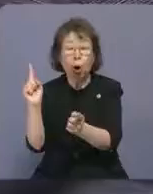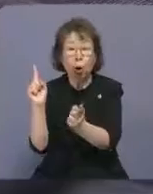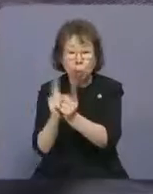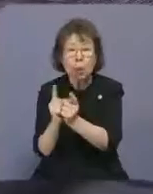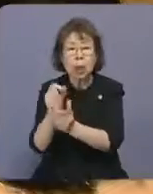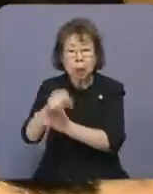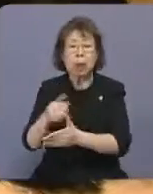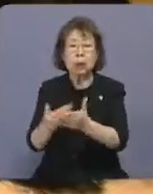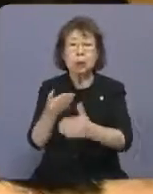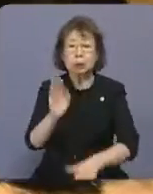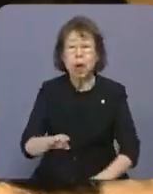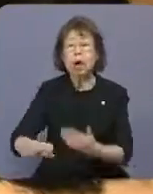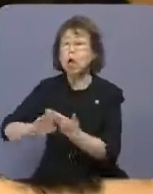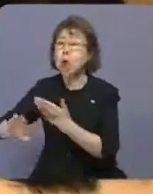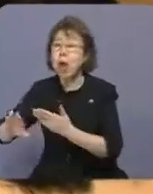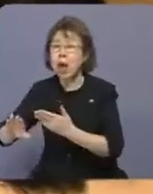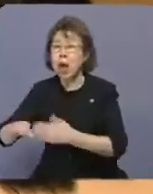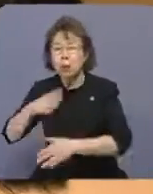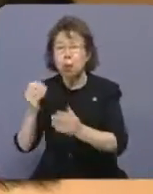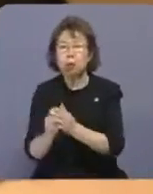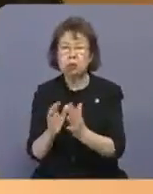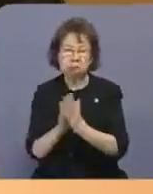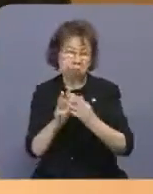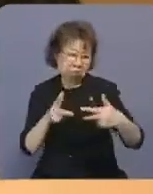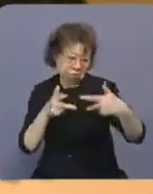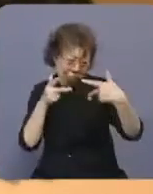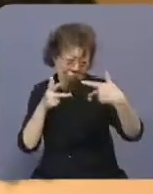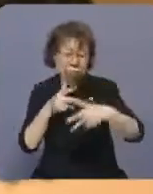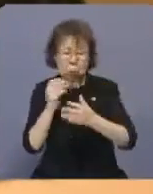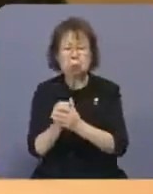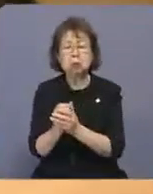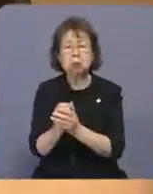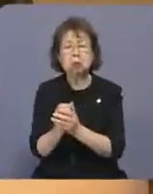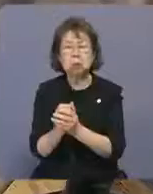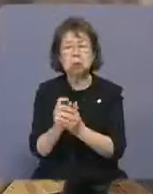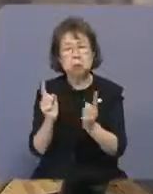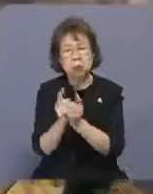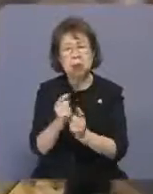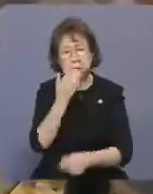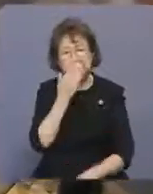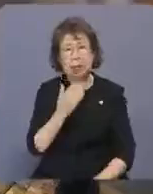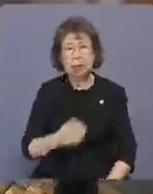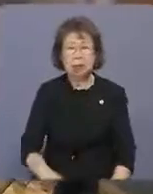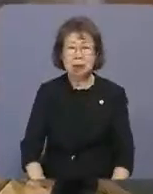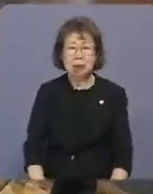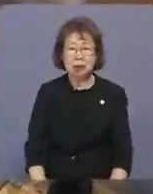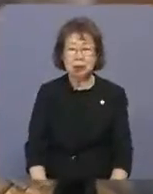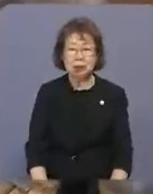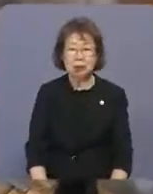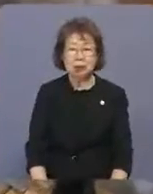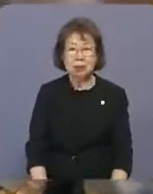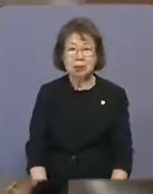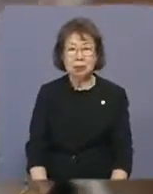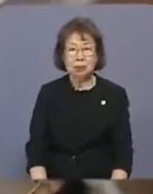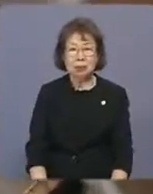할 수 있고 그 외의 경우는 비적 척 면에만 가능합니다 kbs 뉴스 이준석 입니다